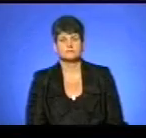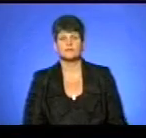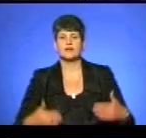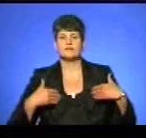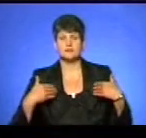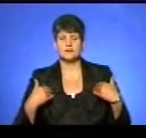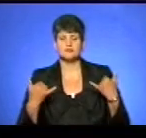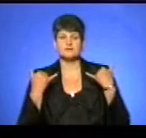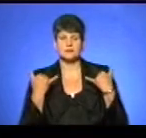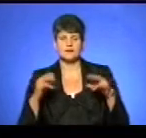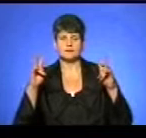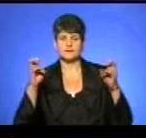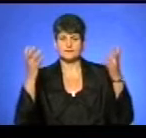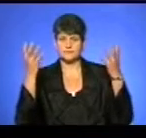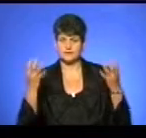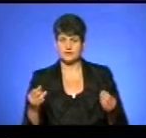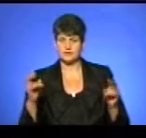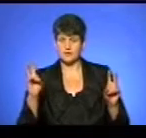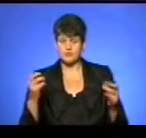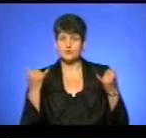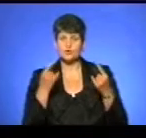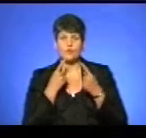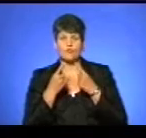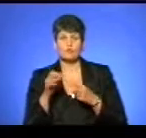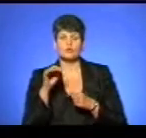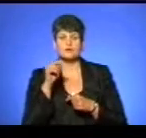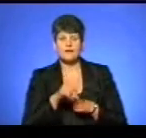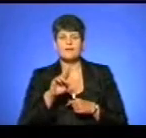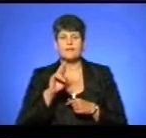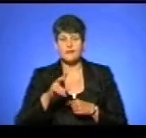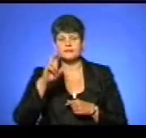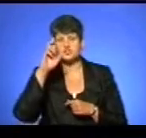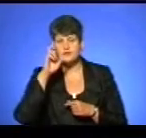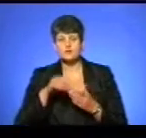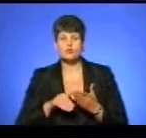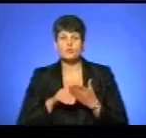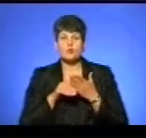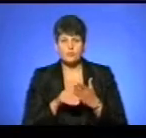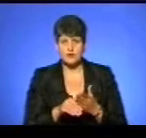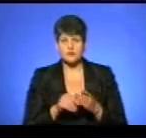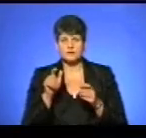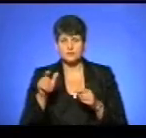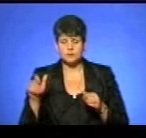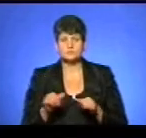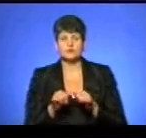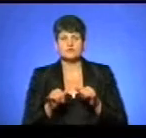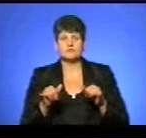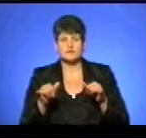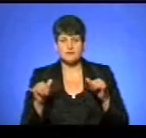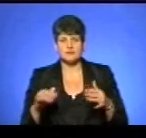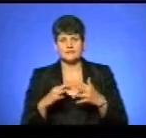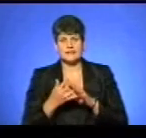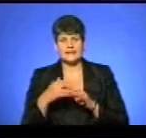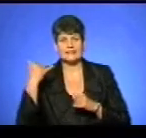Вітаю на часі «Тема дня». Сьогодні поговоримо про те, як держава допомагає селянам розвивати тваринництво. У